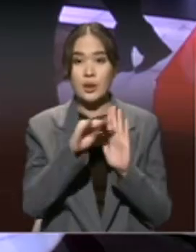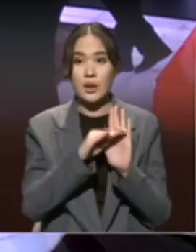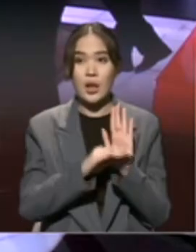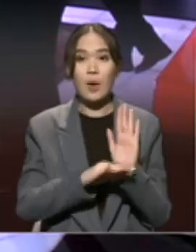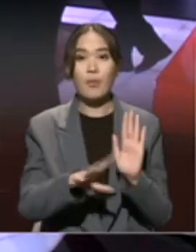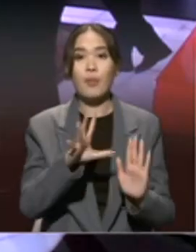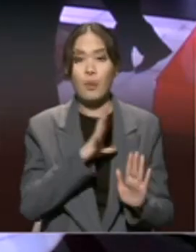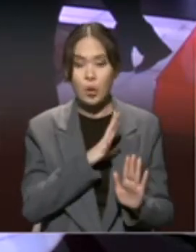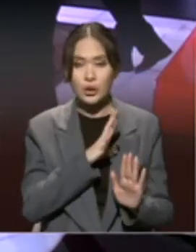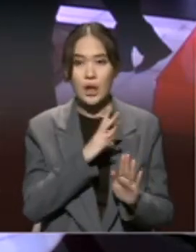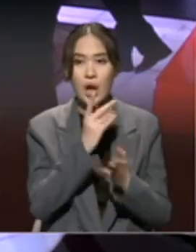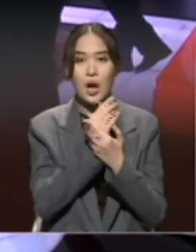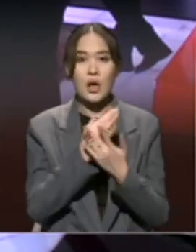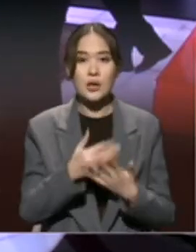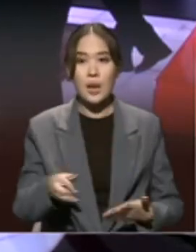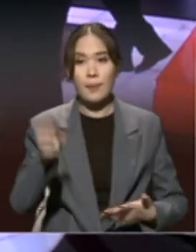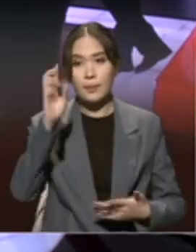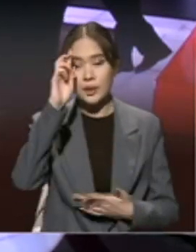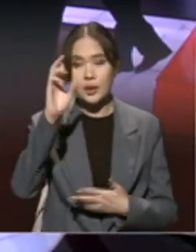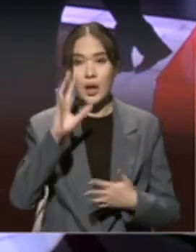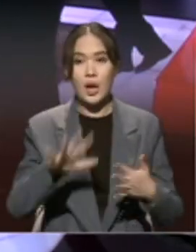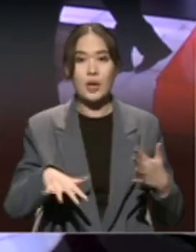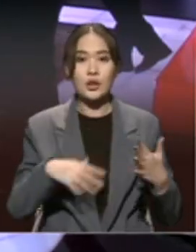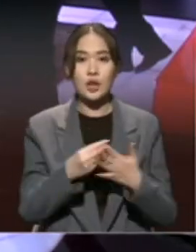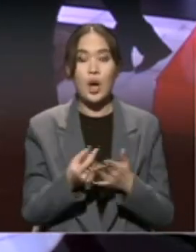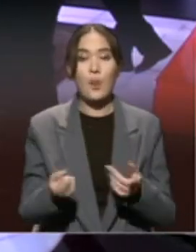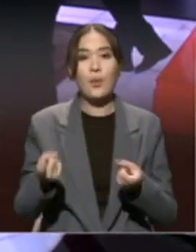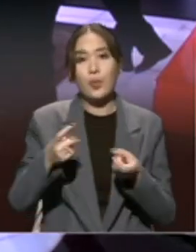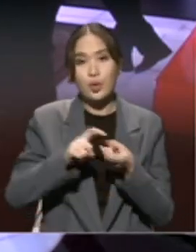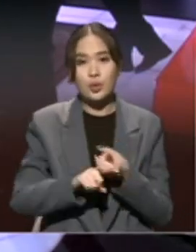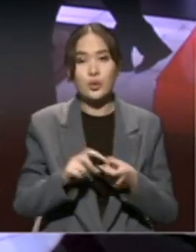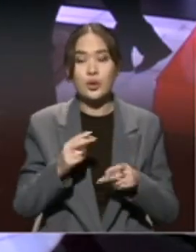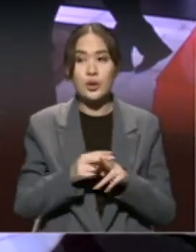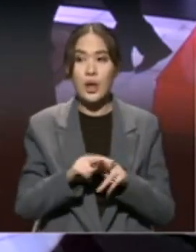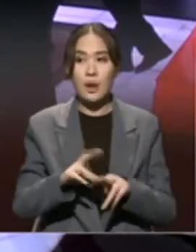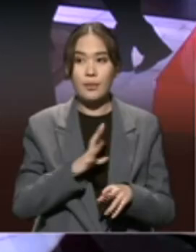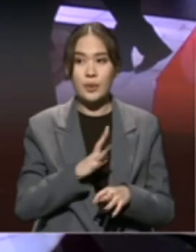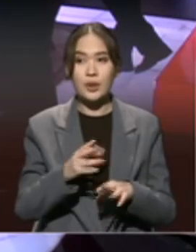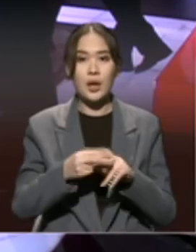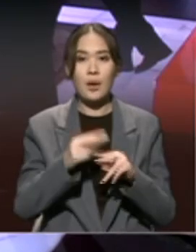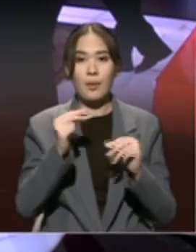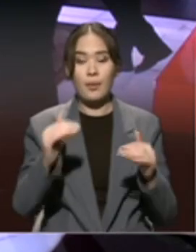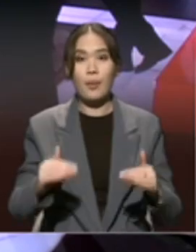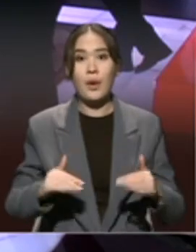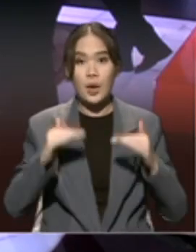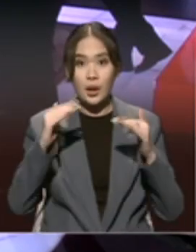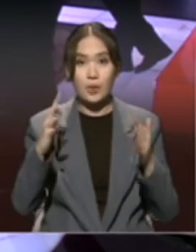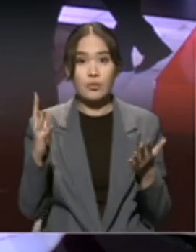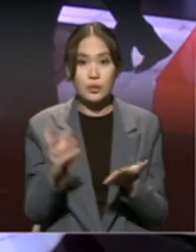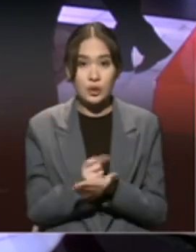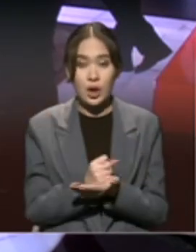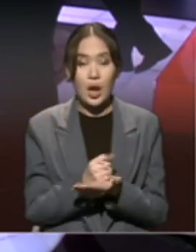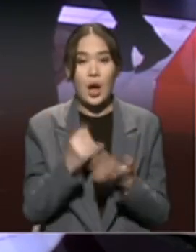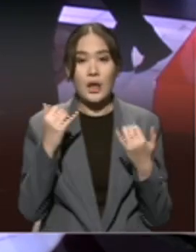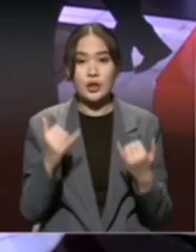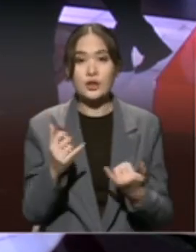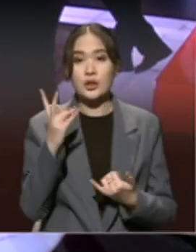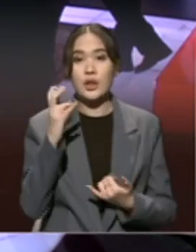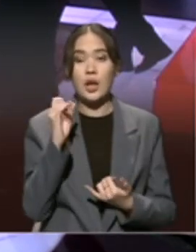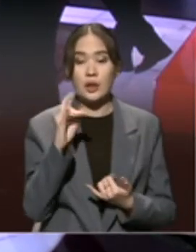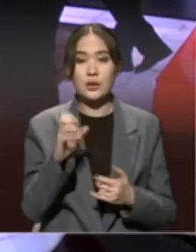Оның алдында әртүрлі жаңағындай мемлекеттен қаржы бөлу арқылы, жаңағындай ақшалар бөліну арқылы біз бағаны көтеріп алдық қой. Енді қазір нарықтың өзі анықтап